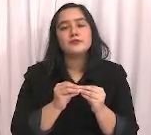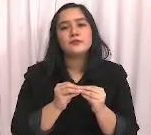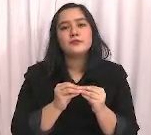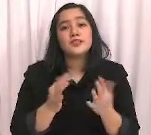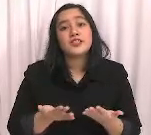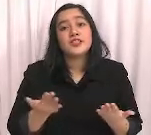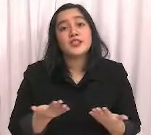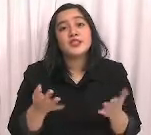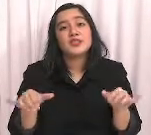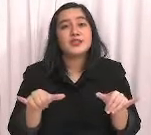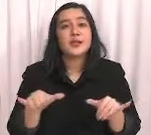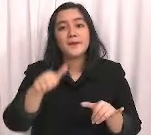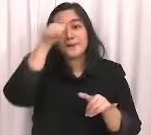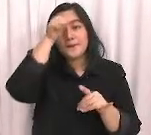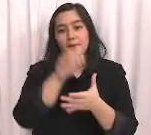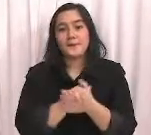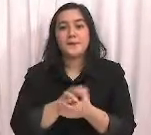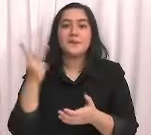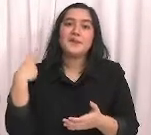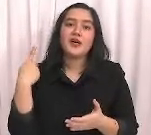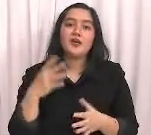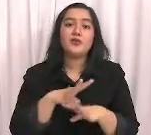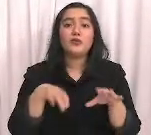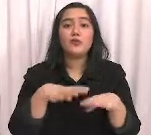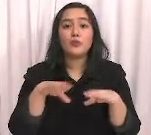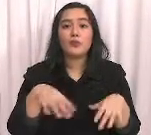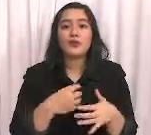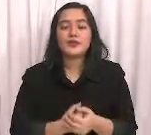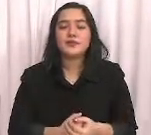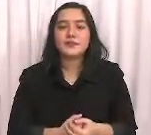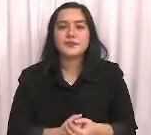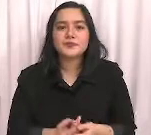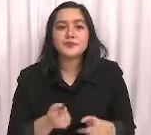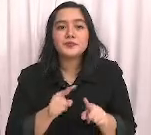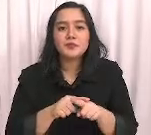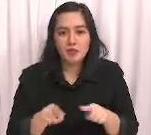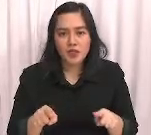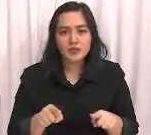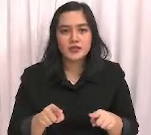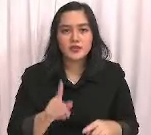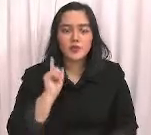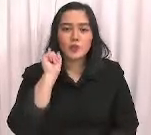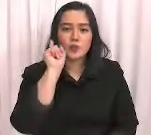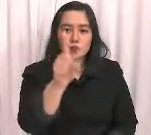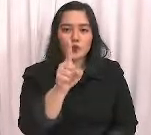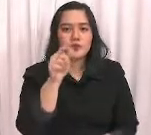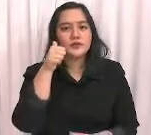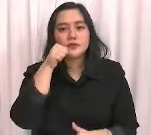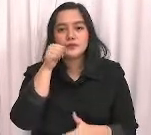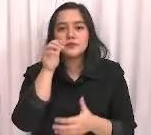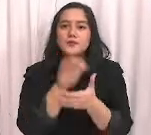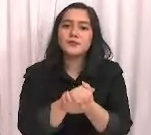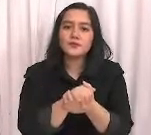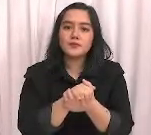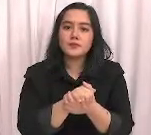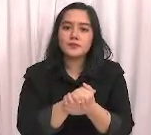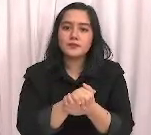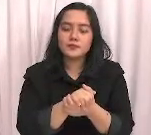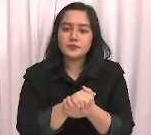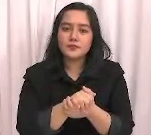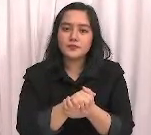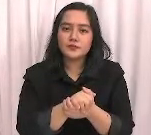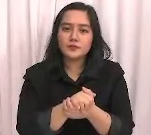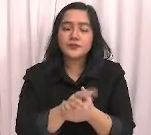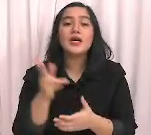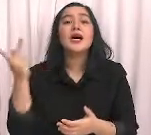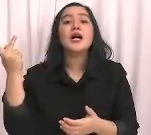eh. Pero ang ibig ko sabihin dito, ang point natin dito, mapatid, ang babae, ang isang asawang babae ay magkakaroon siya